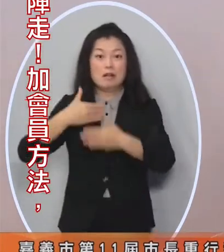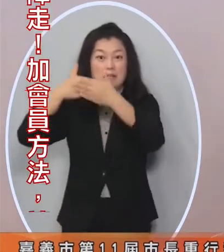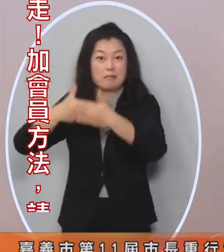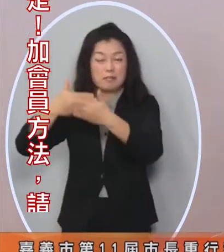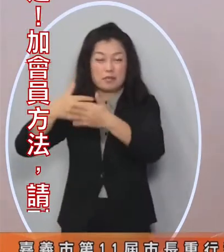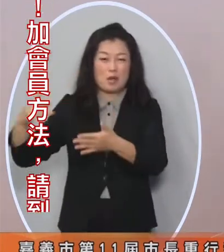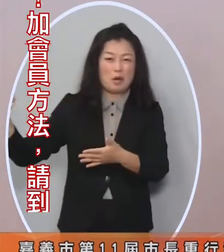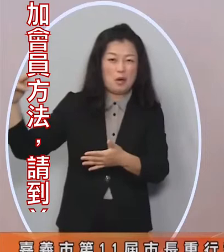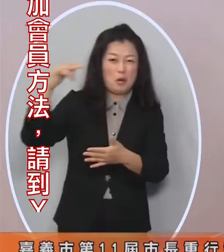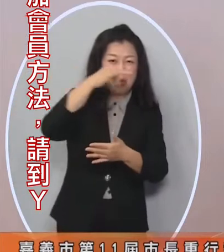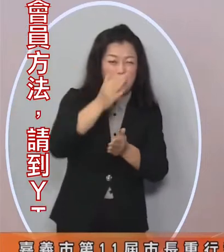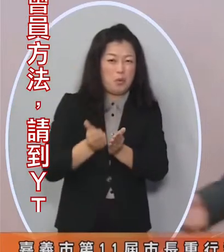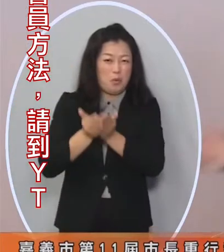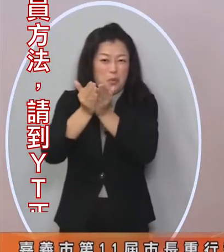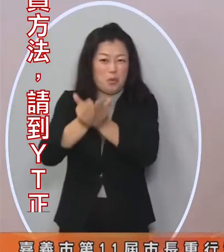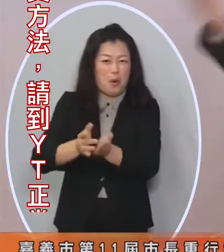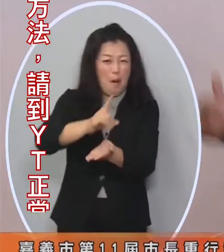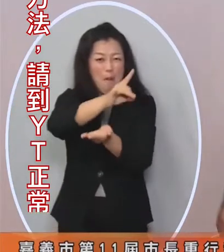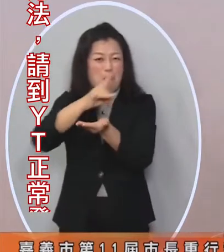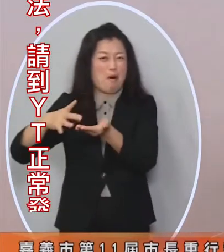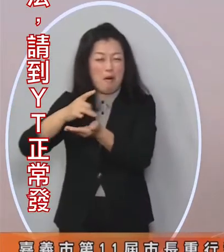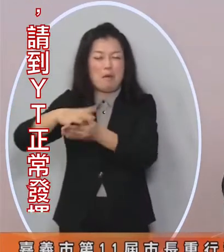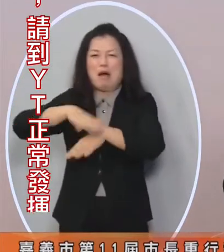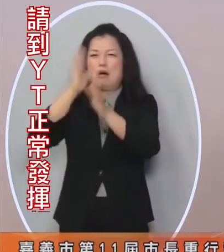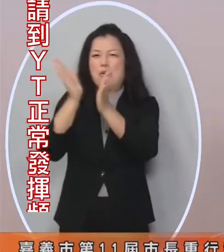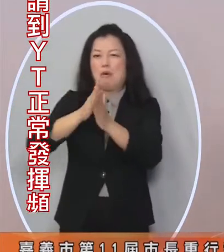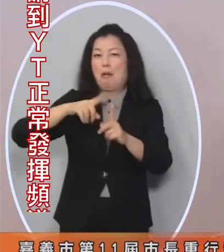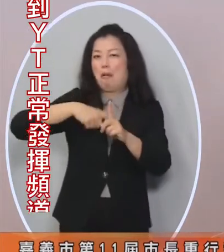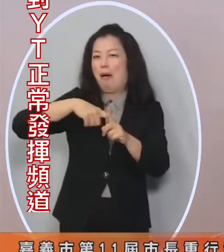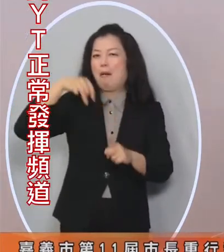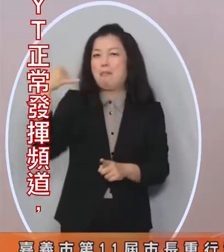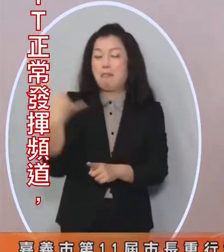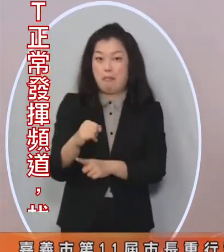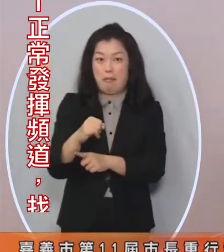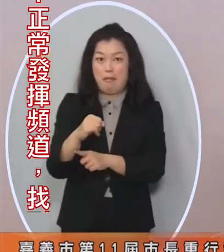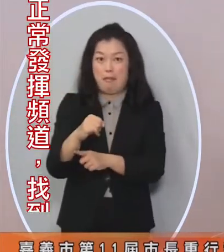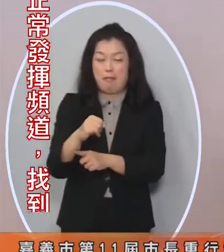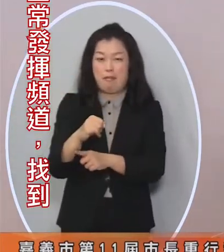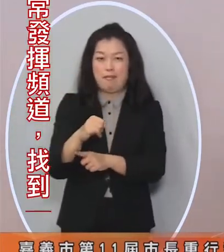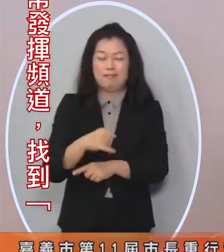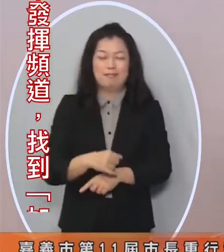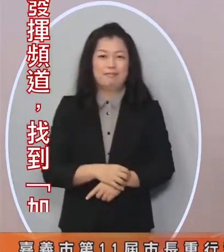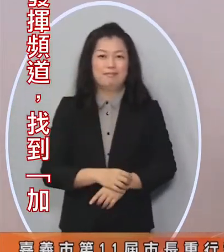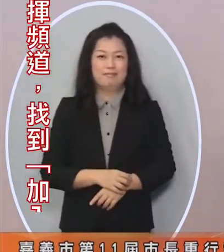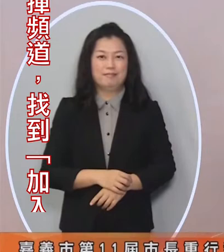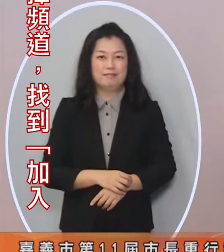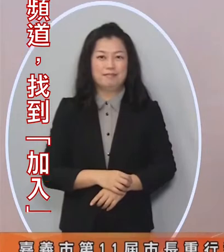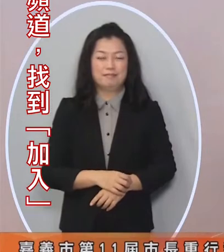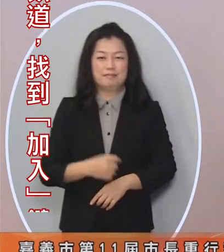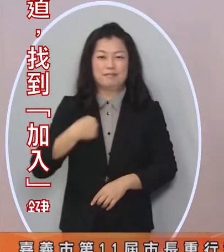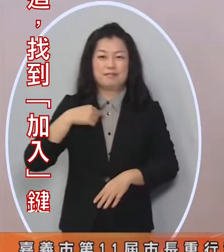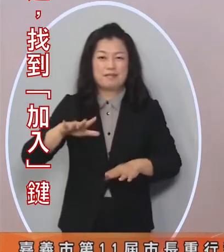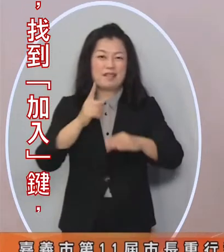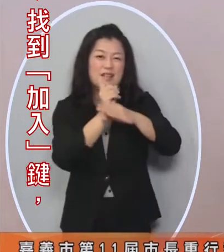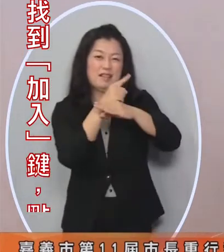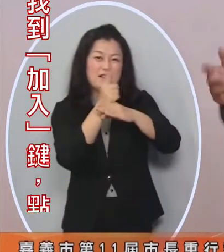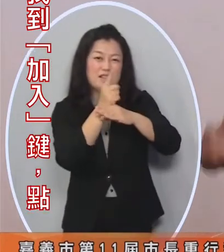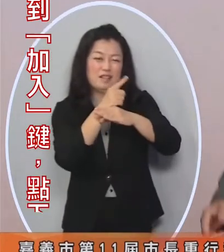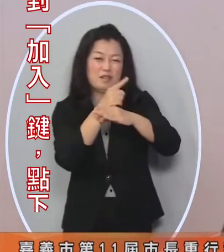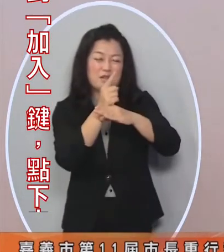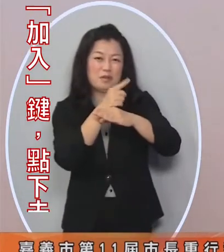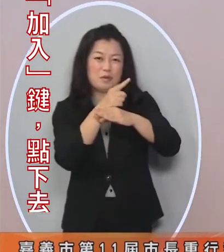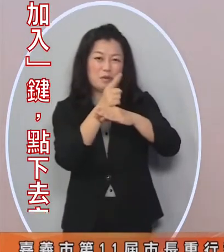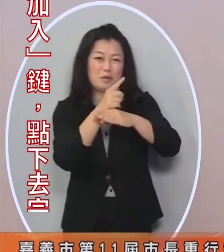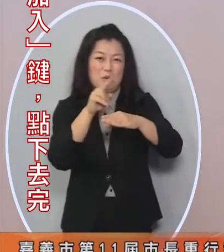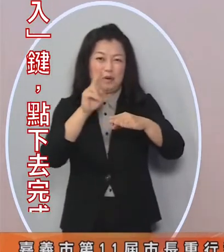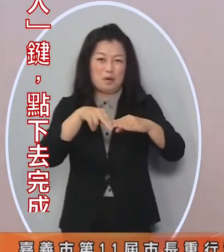啦、大炮一大堆啦，迄品质拢歹个。我讲一台无良个 如龙啊，计程车几啊百台，较输